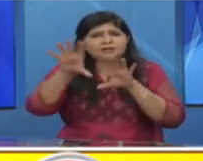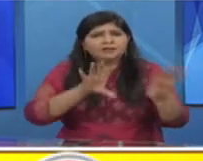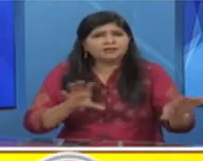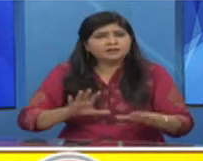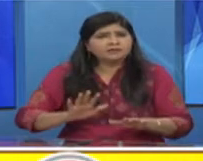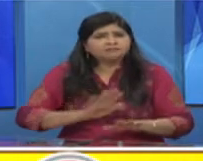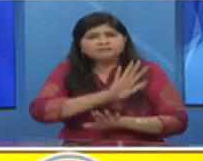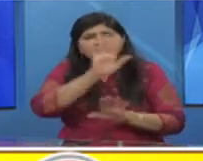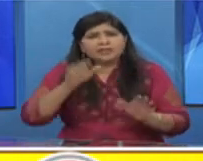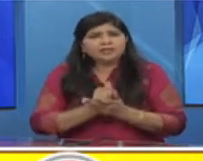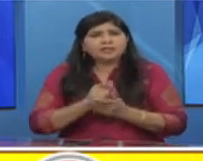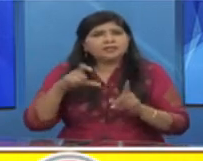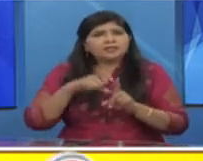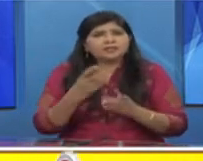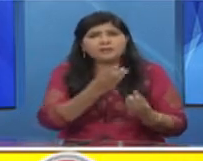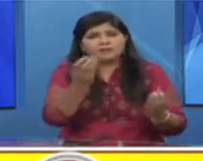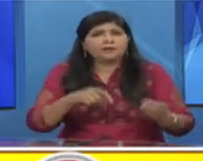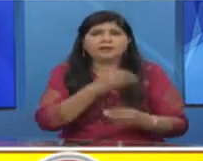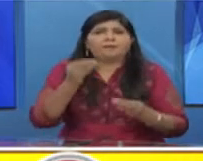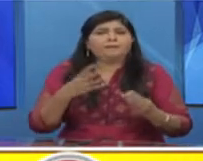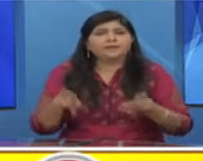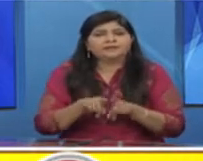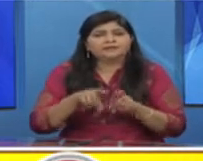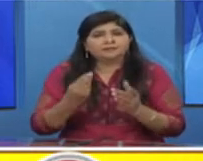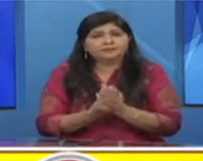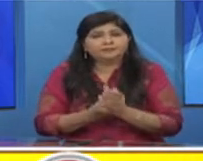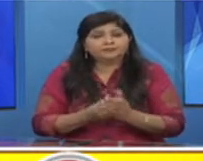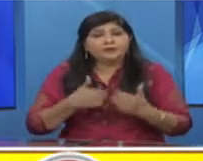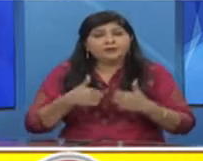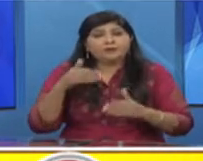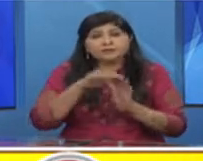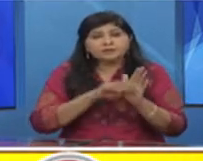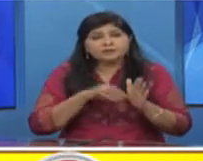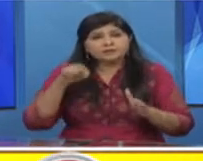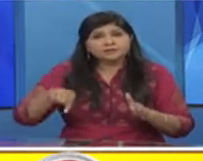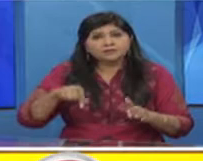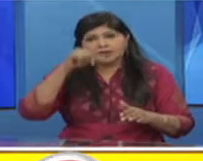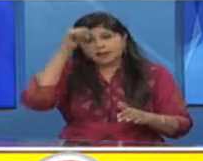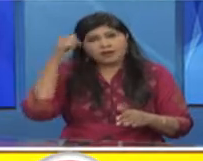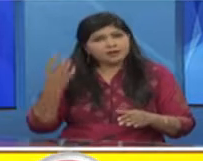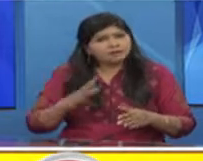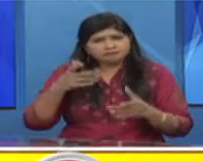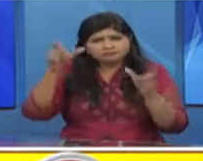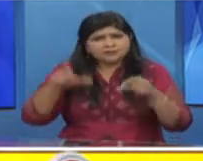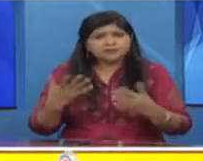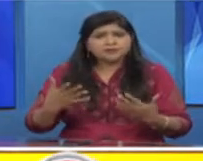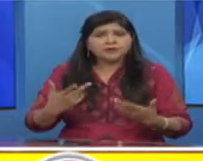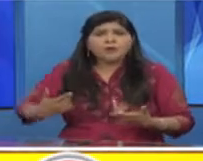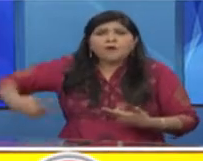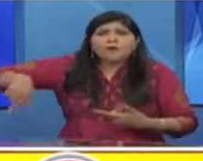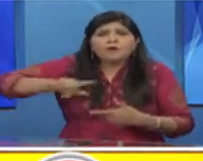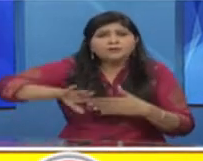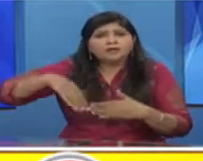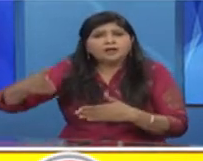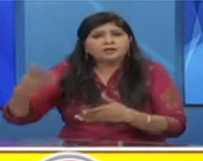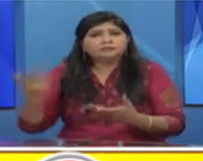दिवाली मनाई जाती है। विशेष बात यह है कि इसमें सिर्फ भारतीय समुदाय शामिल होता है, ऐसा नहीं है,